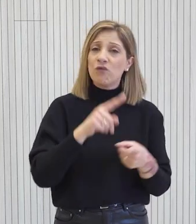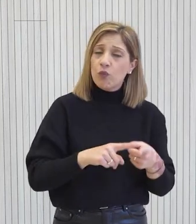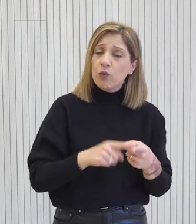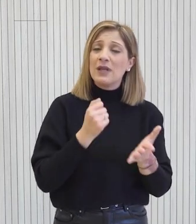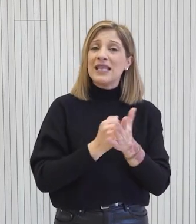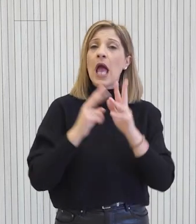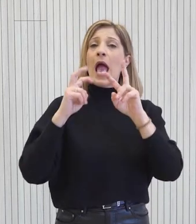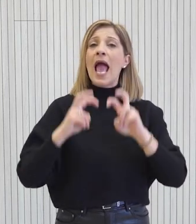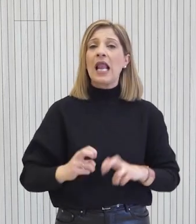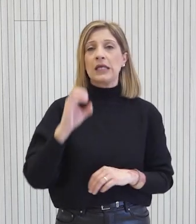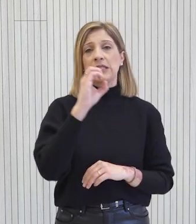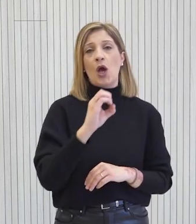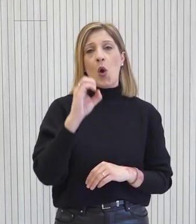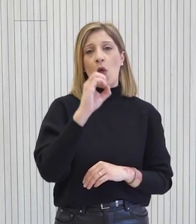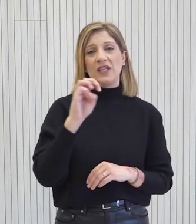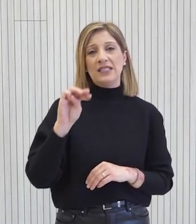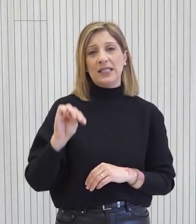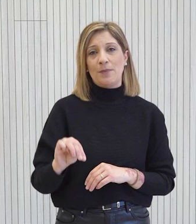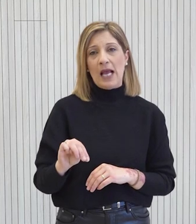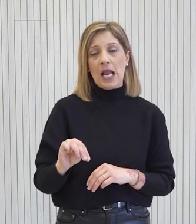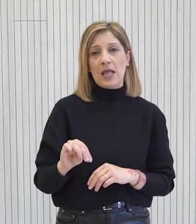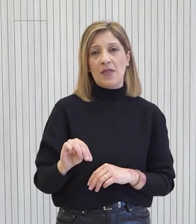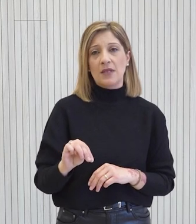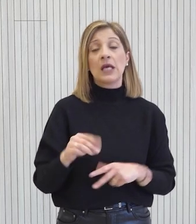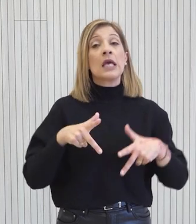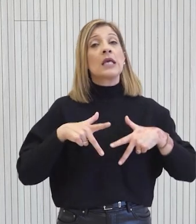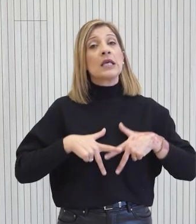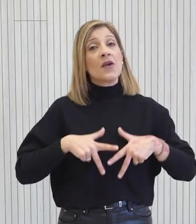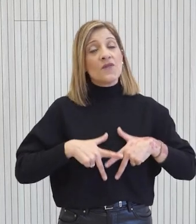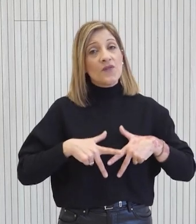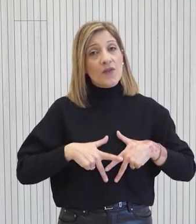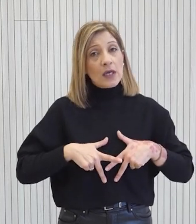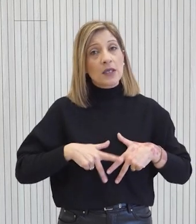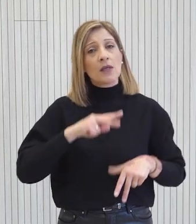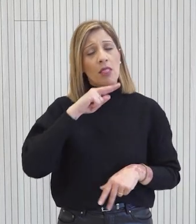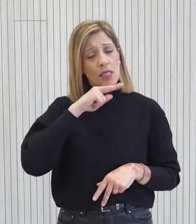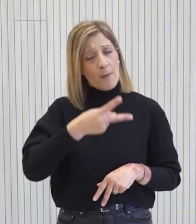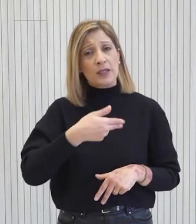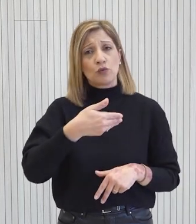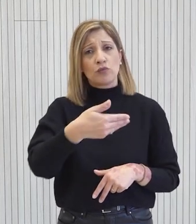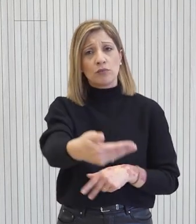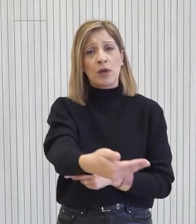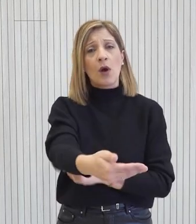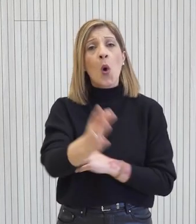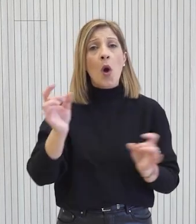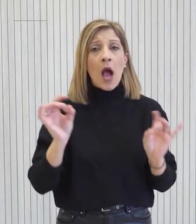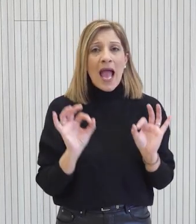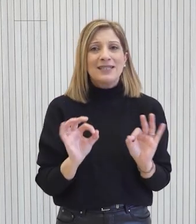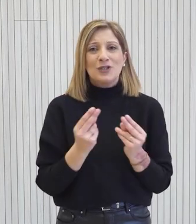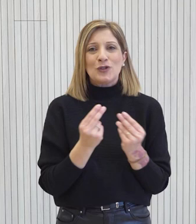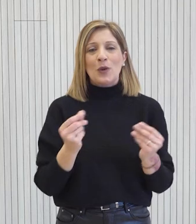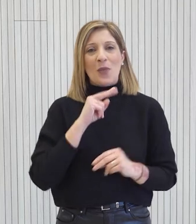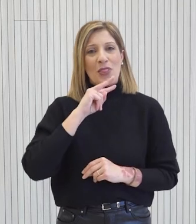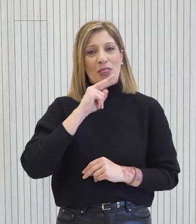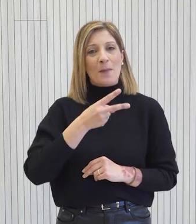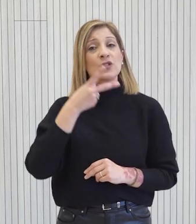Μιχαηλίδη, τότε Γενικό Ελεκτή της Δημοκρατίας. Ως κυβέρνηση θα απαντήσουμε γραπτώς, όπως ακριβώς προνοείται στην διαδικασία,